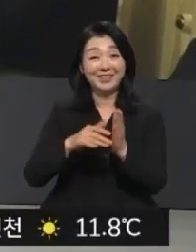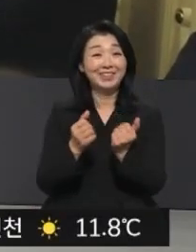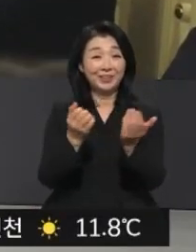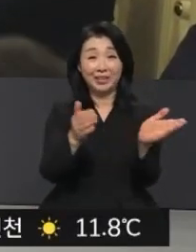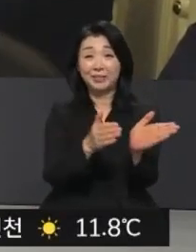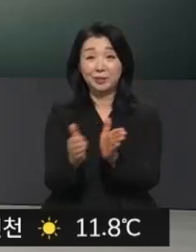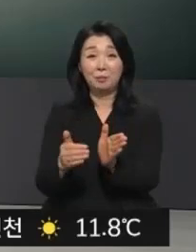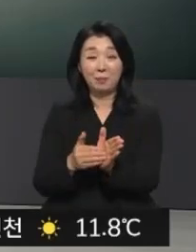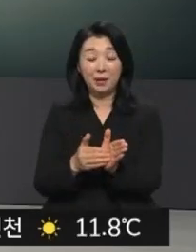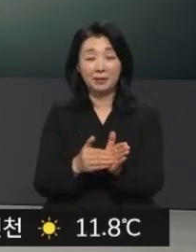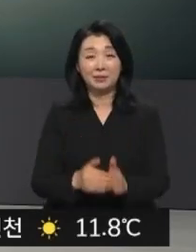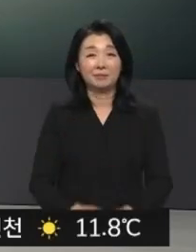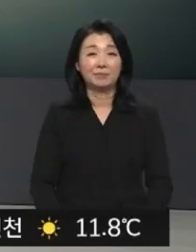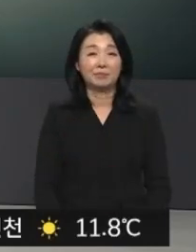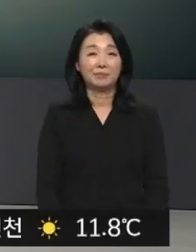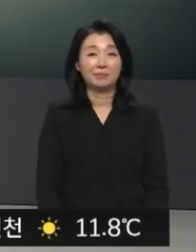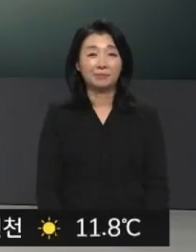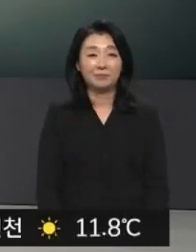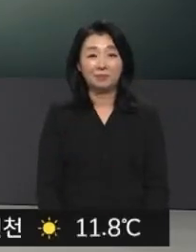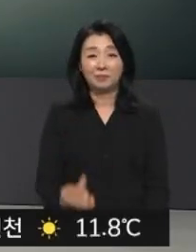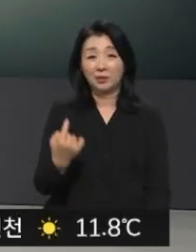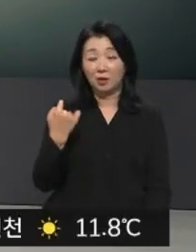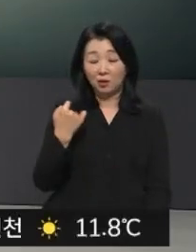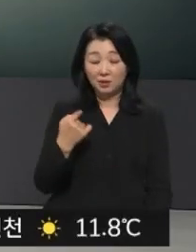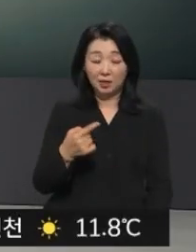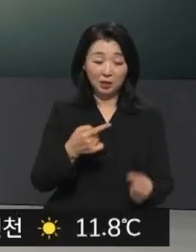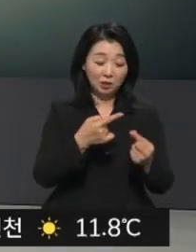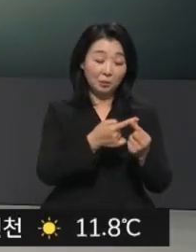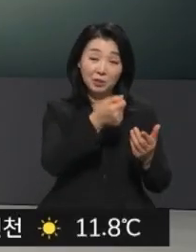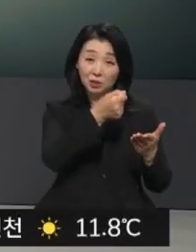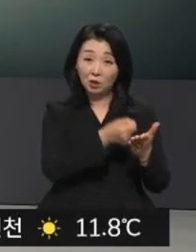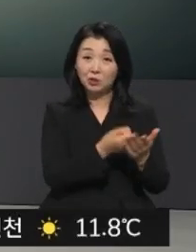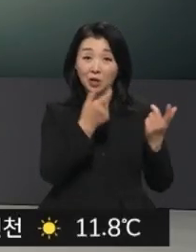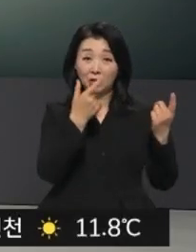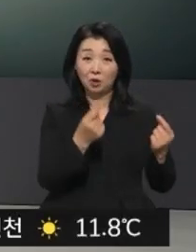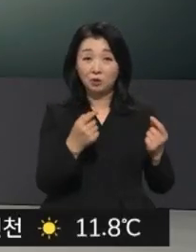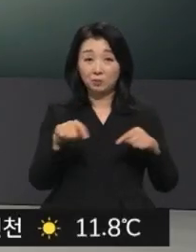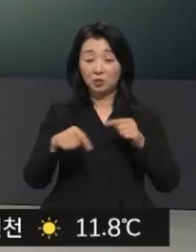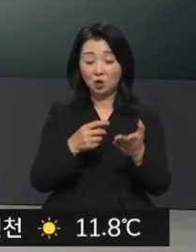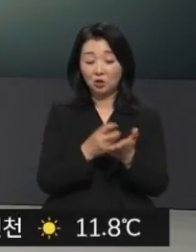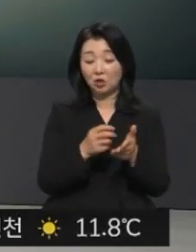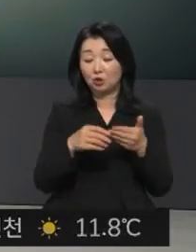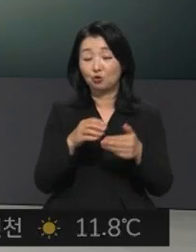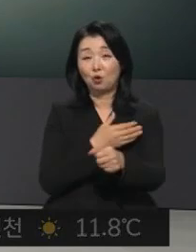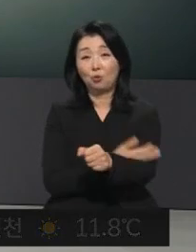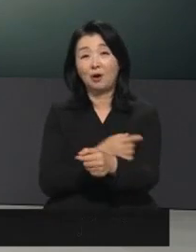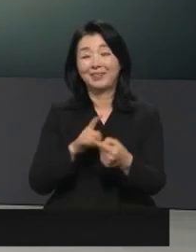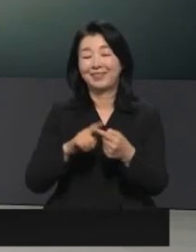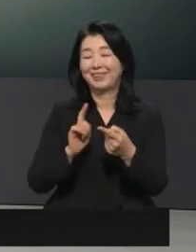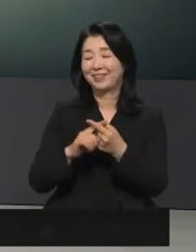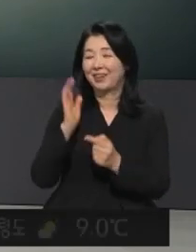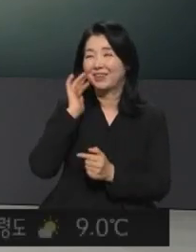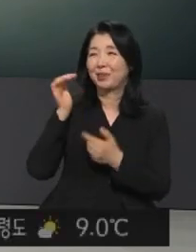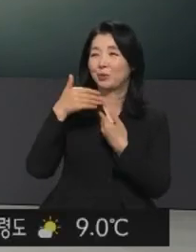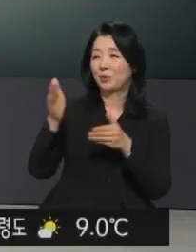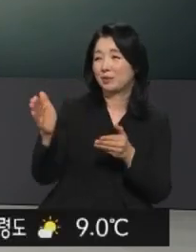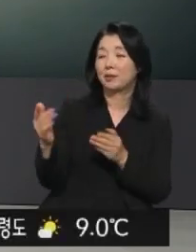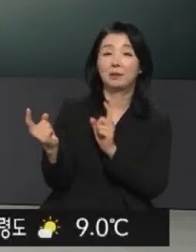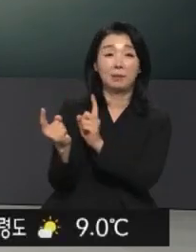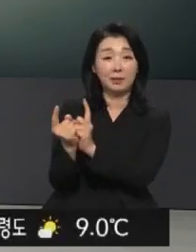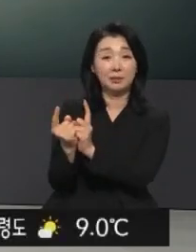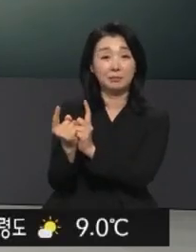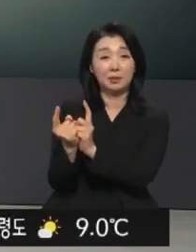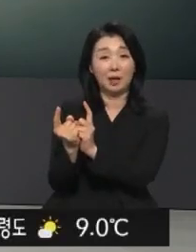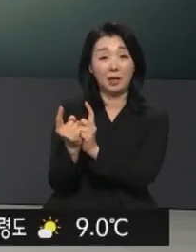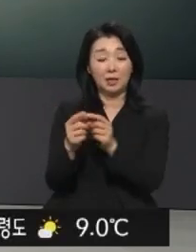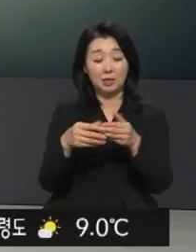전해드리고요. 이제 핵심으로 들어갑니다. 어제 제가 원픽으로 뽑은 것처럼 정책 주도권을 들고 용산으로 간 김기현 대표입니다.